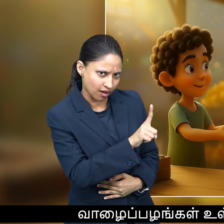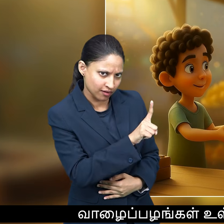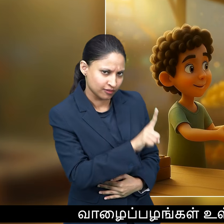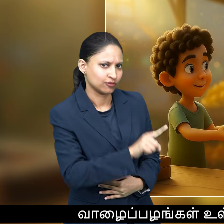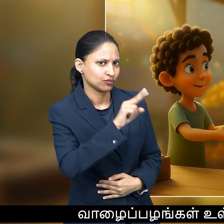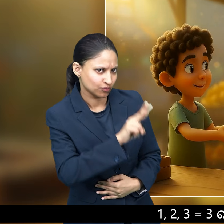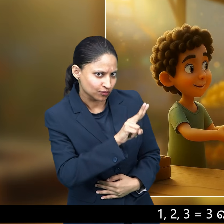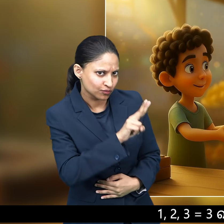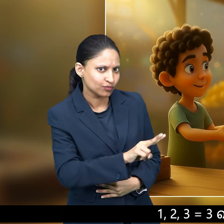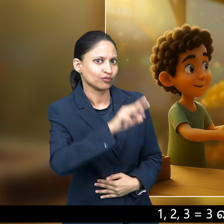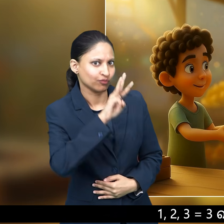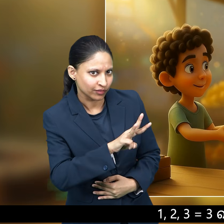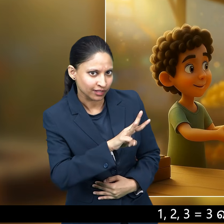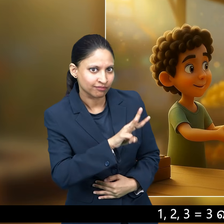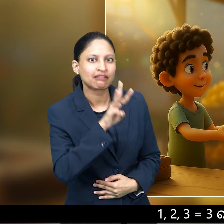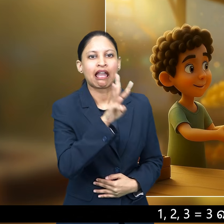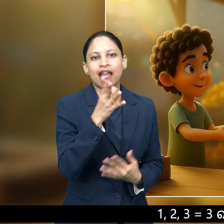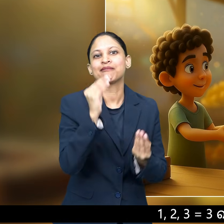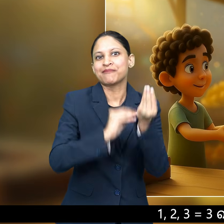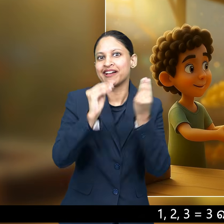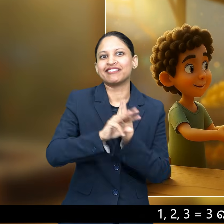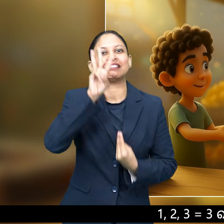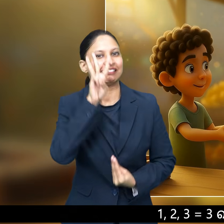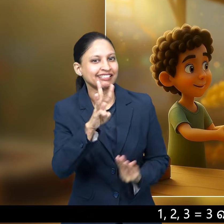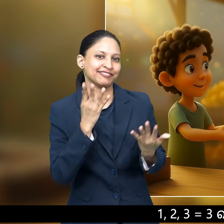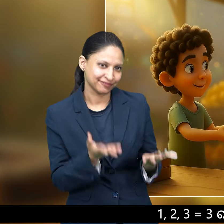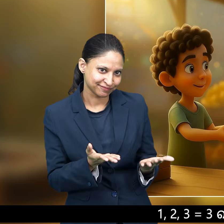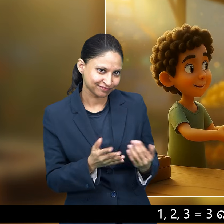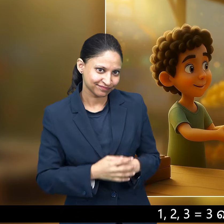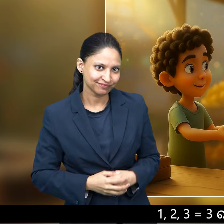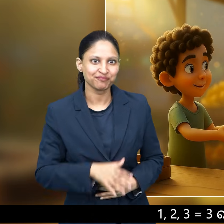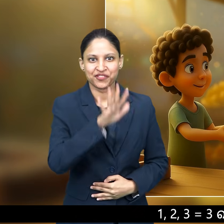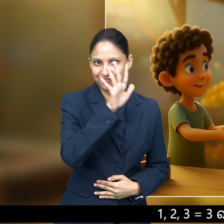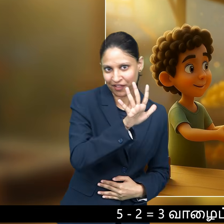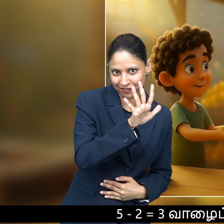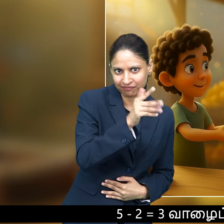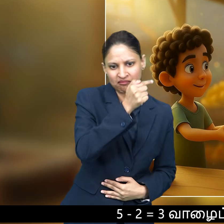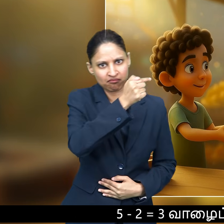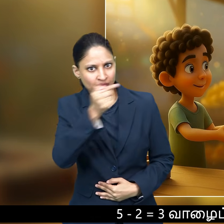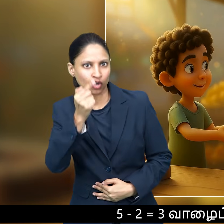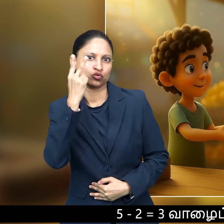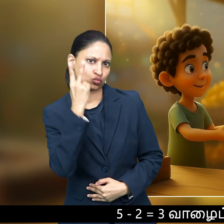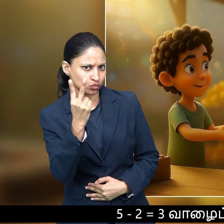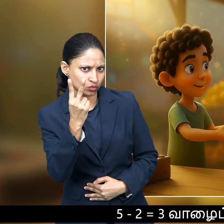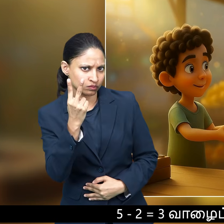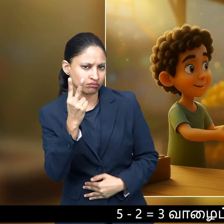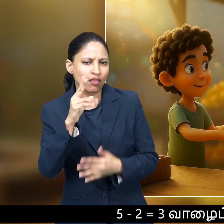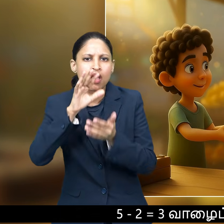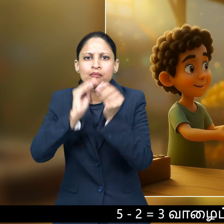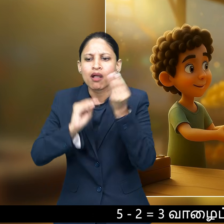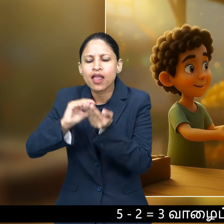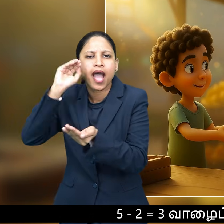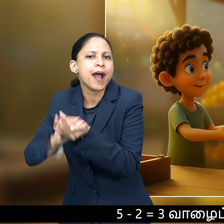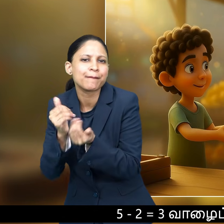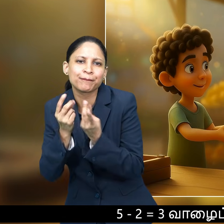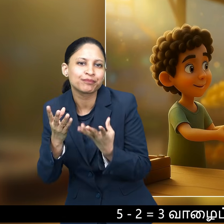எண்ணுவோமா? 1 2 3 7 3 வாழைப்பழங்கள். அதாவது 5 கழித்தல்